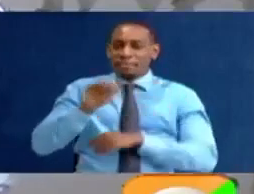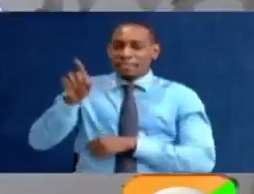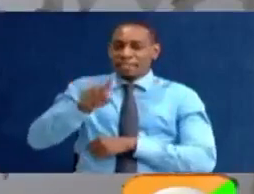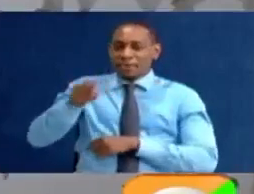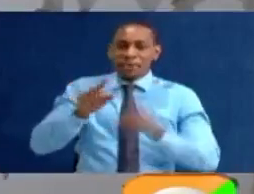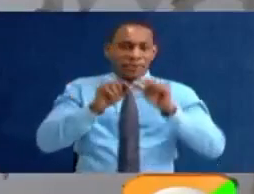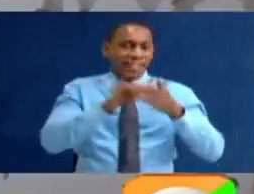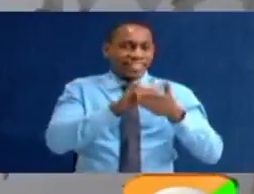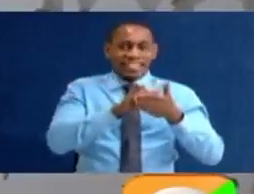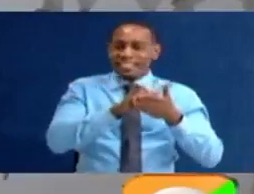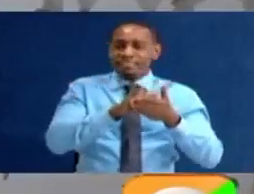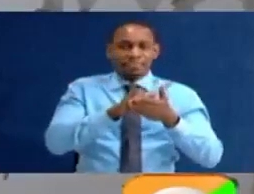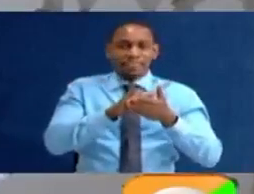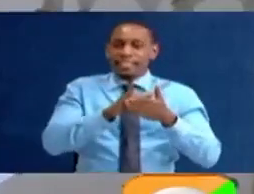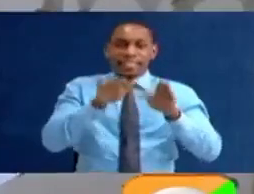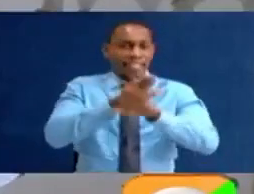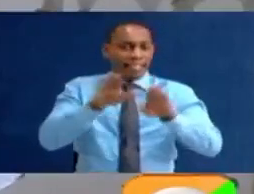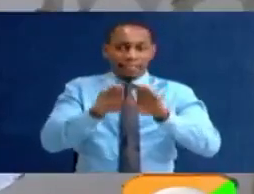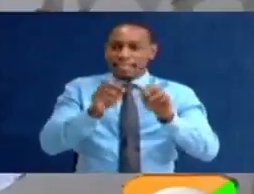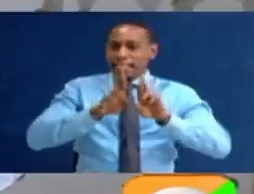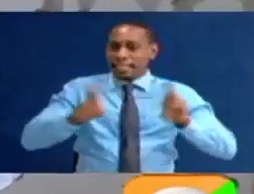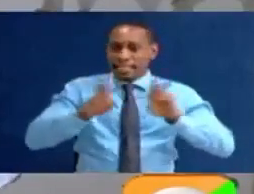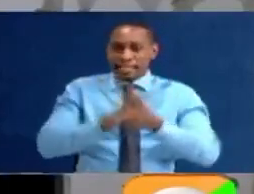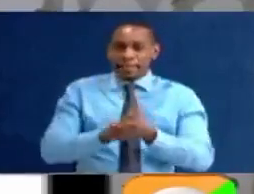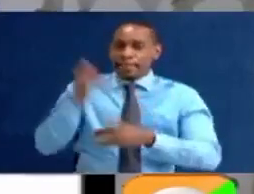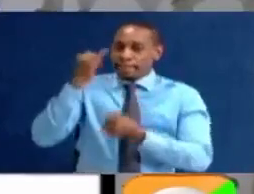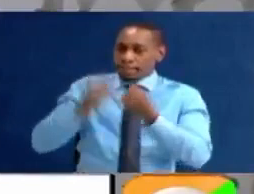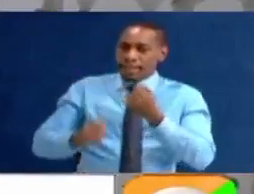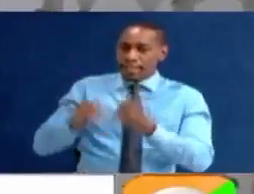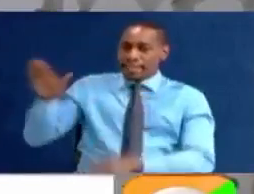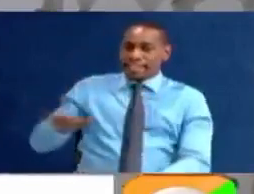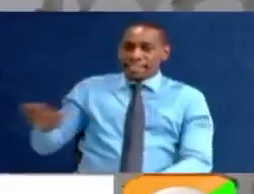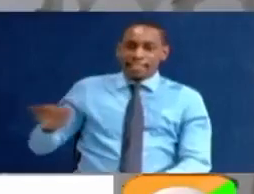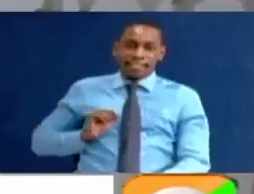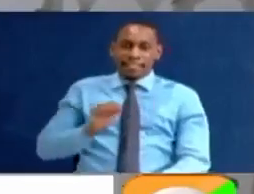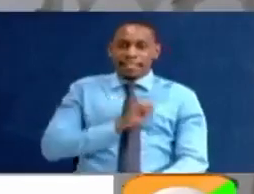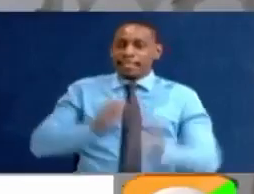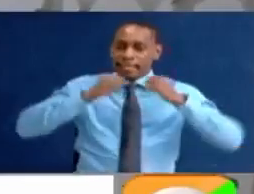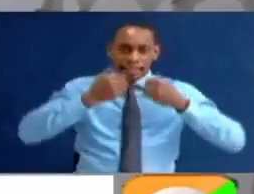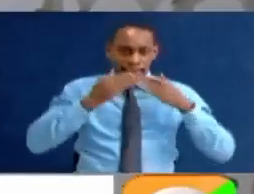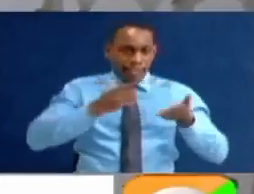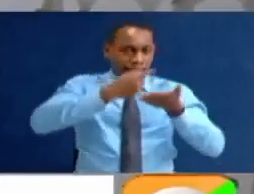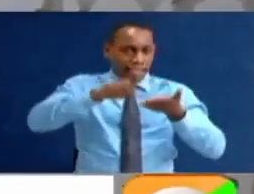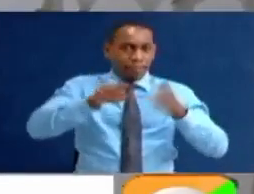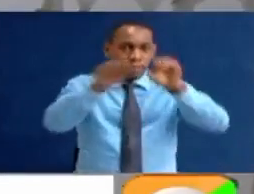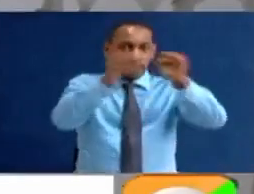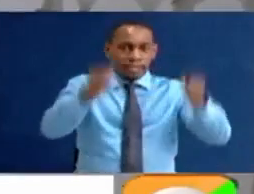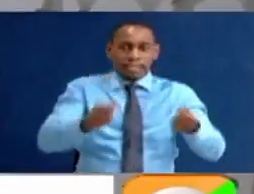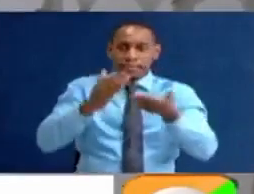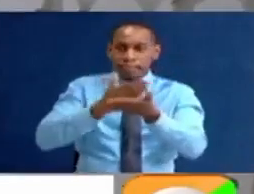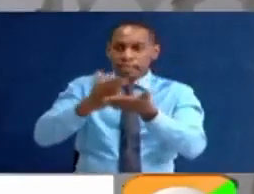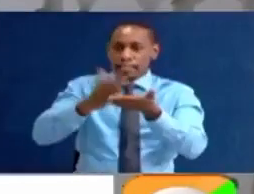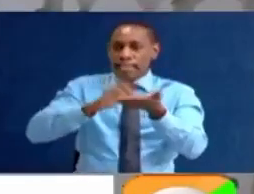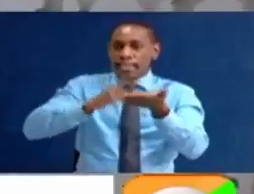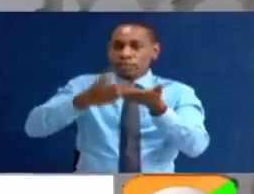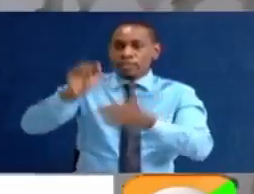Wanasema wahenga kwamba hayawi hayawi mwishowe huwa. Hatimaye bunge la seneti limeafikiana hii leo na kuidhinisha mfumo wa ugavi wa